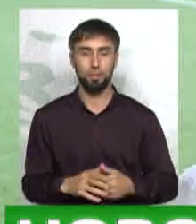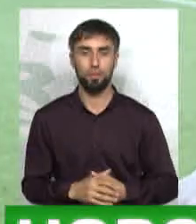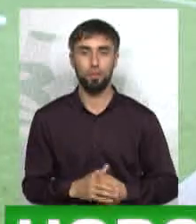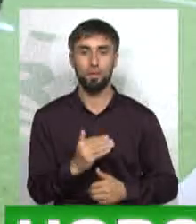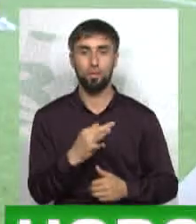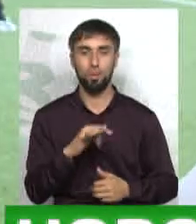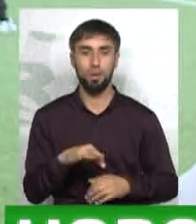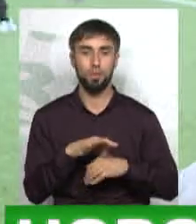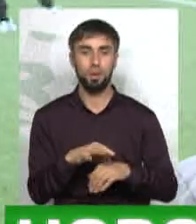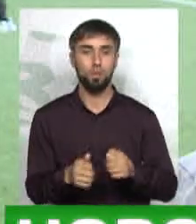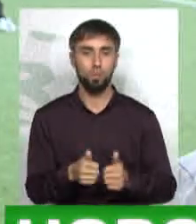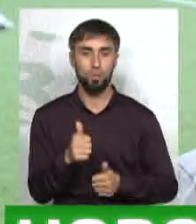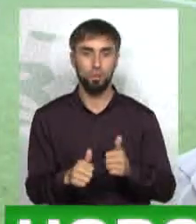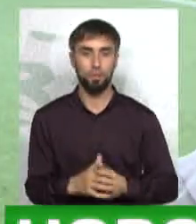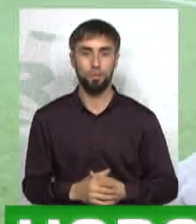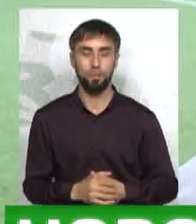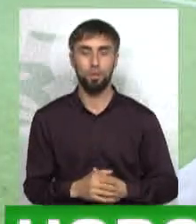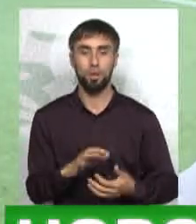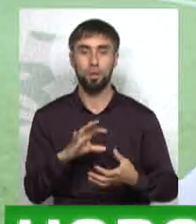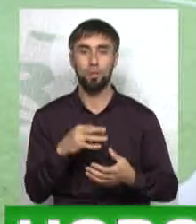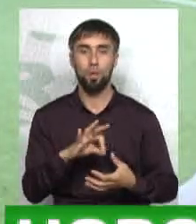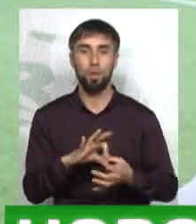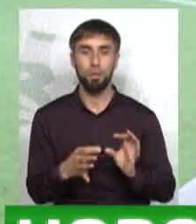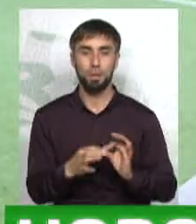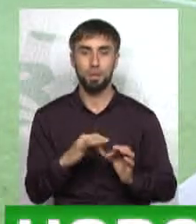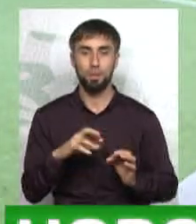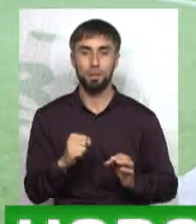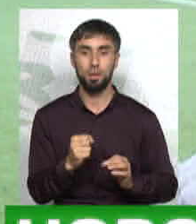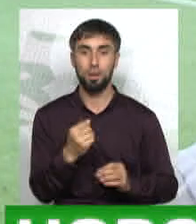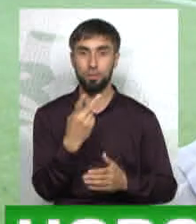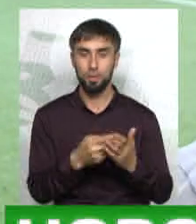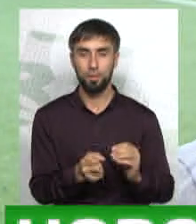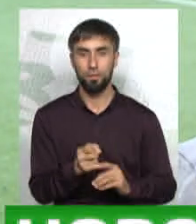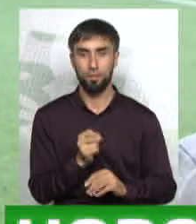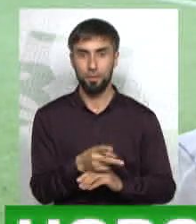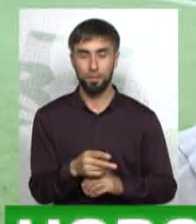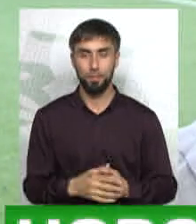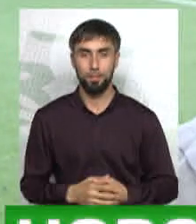Формат проведения турнира по олимпийской системе на вылет.